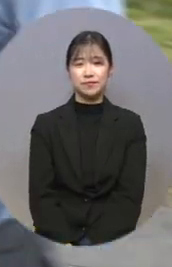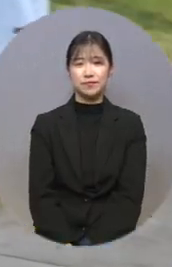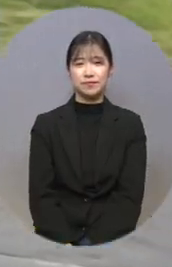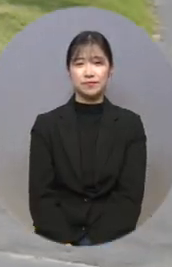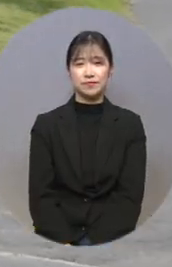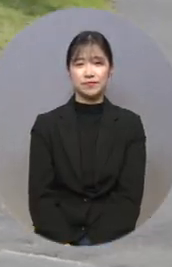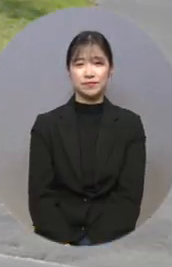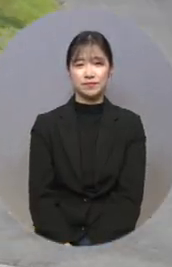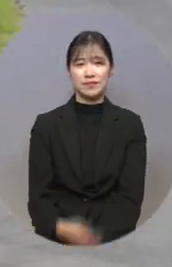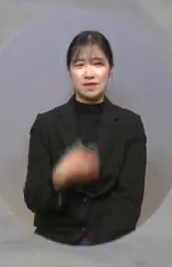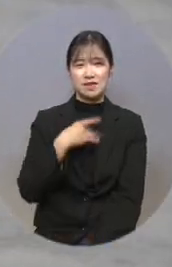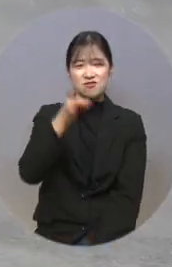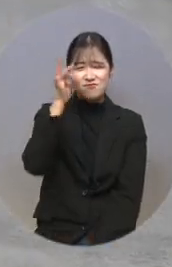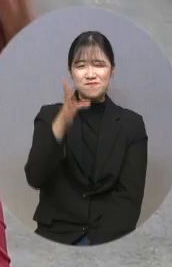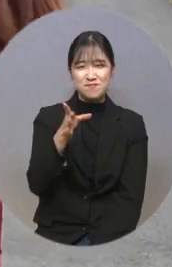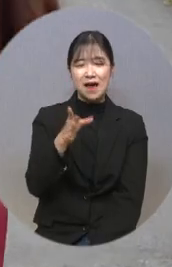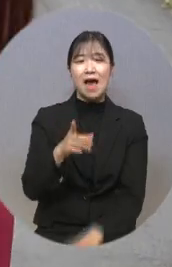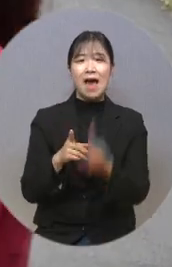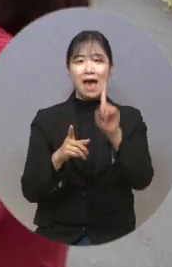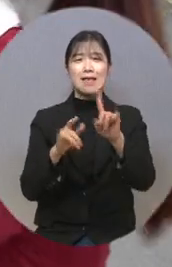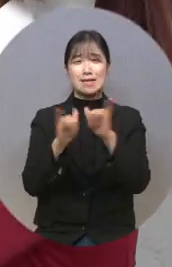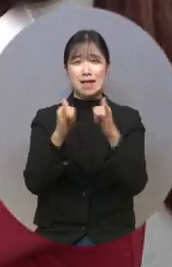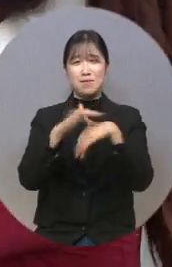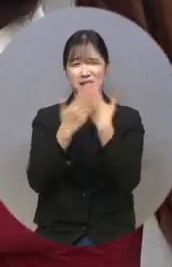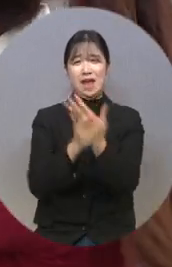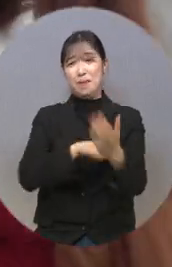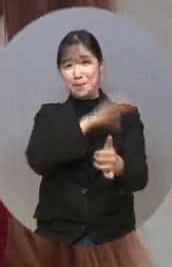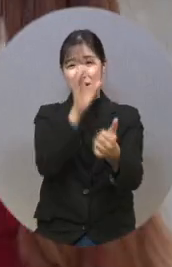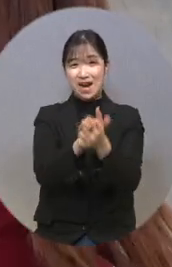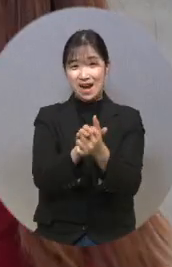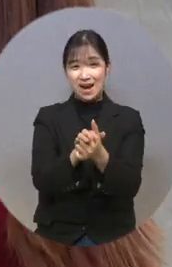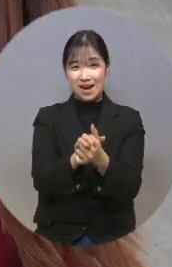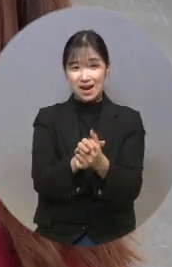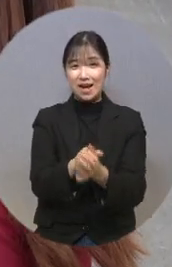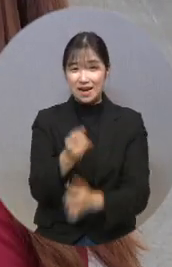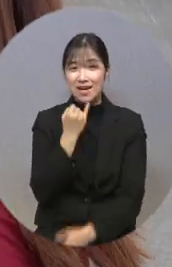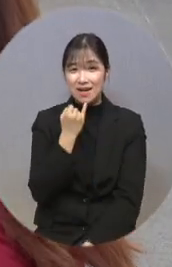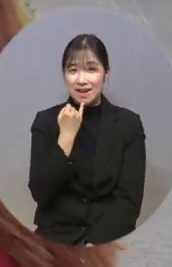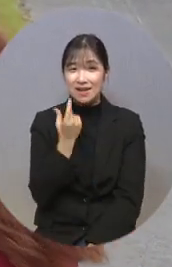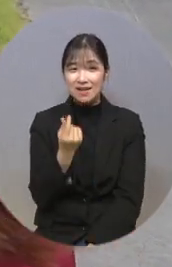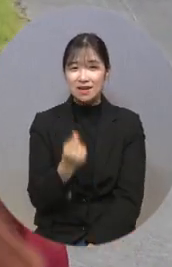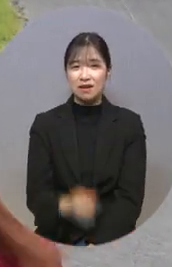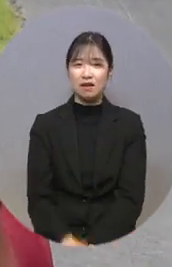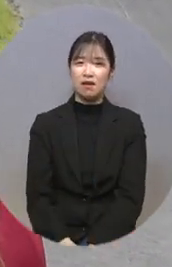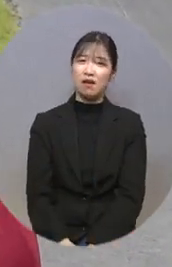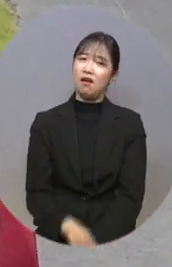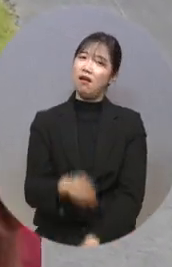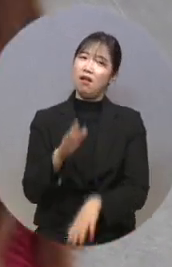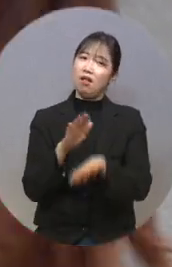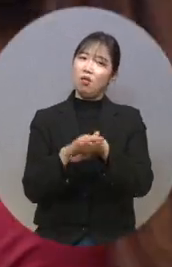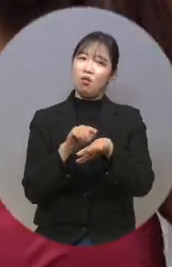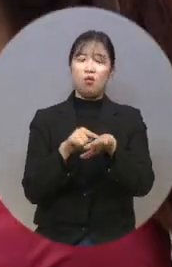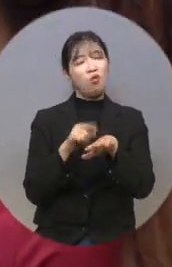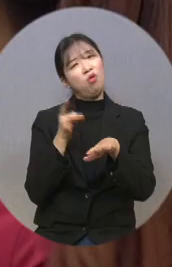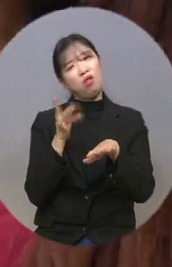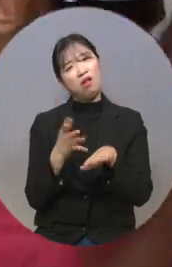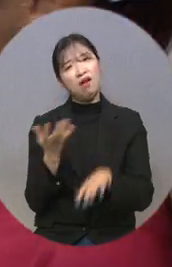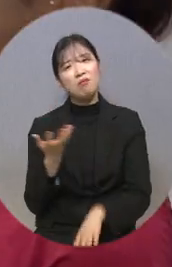꿀밤을 한 명이 몰아서 맞기는 맞아도 된다고 했다. 이 손으로 맞아도 된다요?